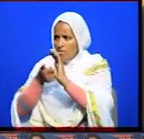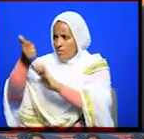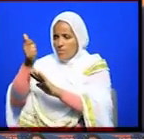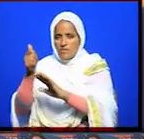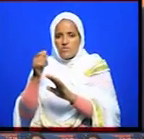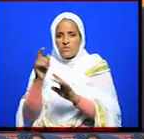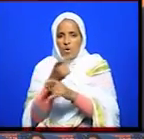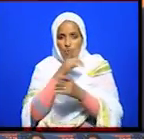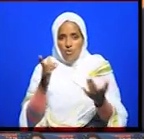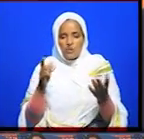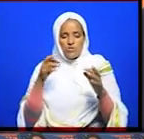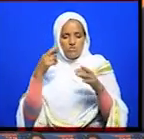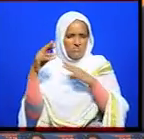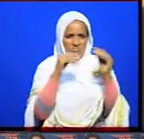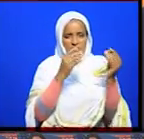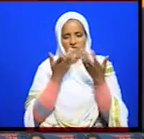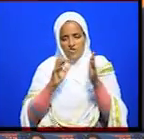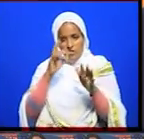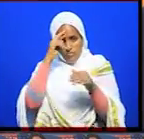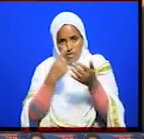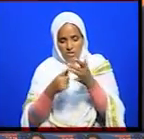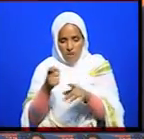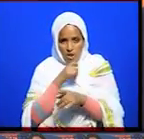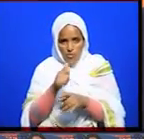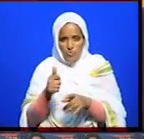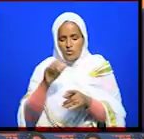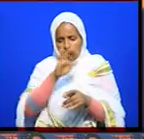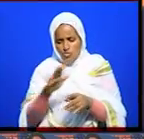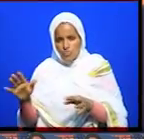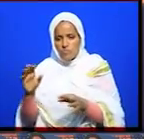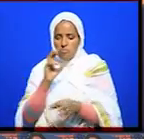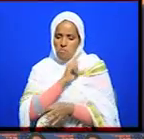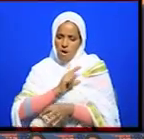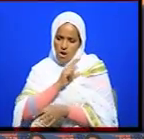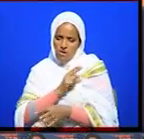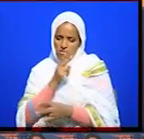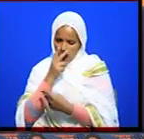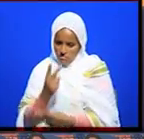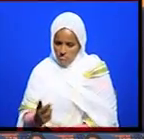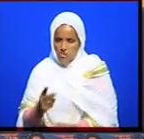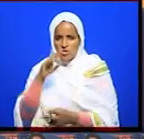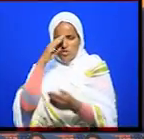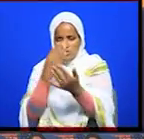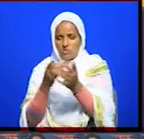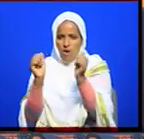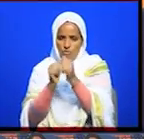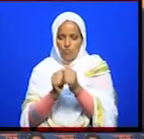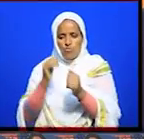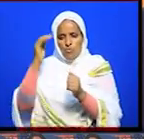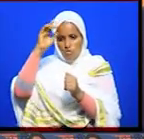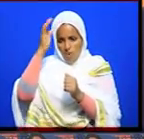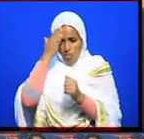አባ መጡ ብለው ከመደበቅ ይልቅ ከመሸሽ ይልቅ ወይም ይጨቃጨቃሉ ብሎ ወዲያ ወዲህ ከማለት ይልቅ ልጆቹንም